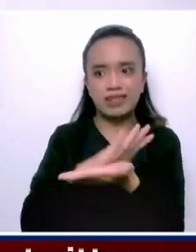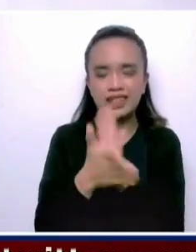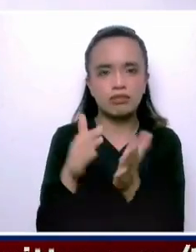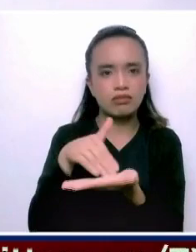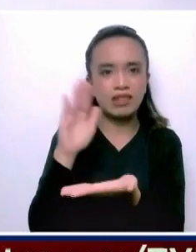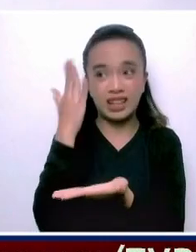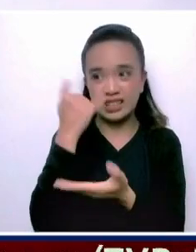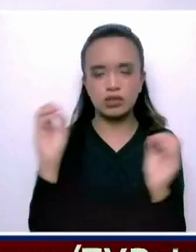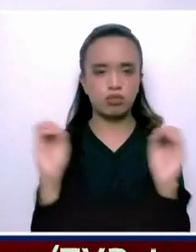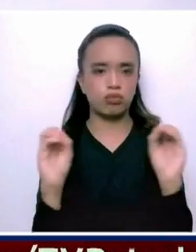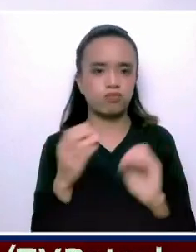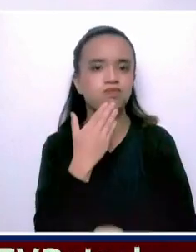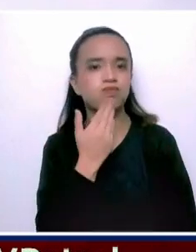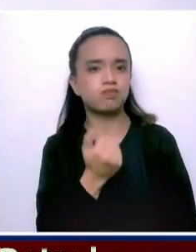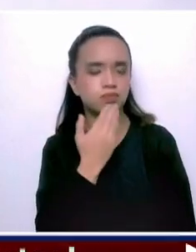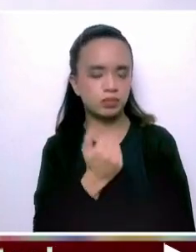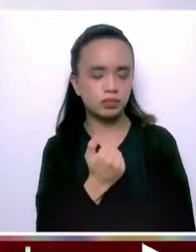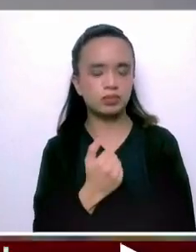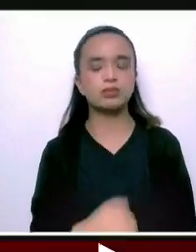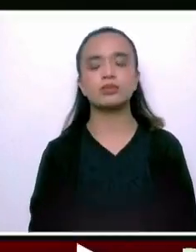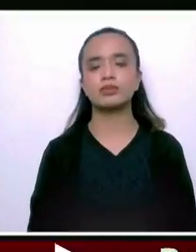asukal.